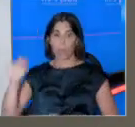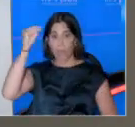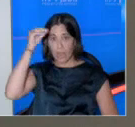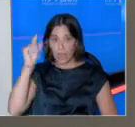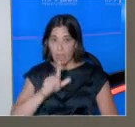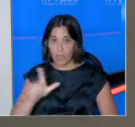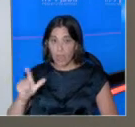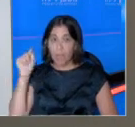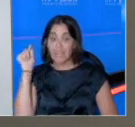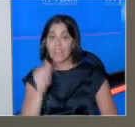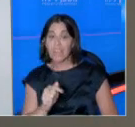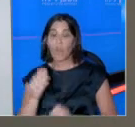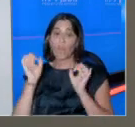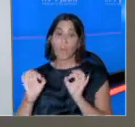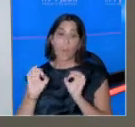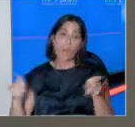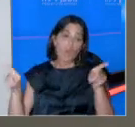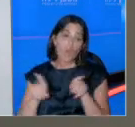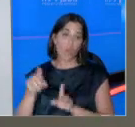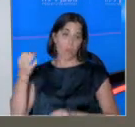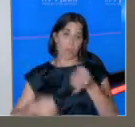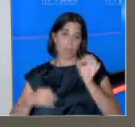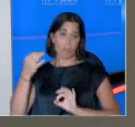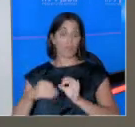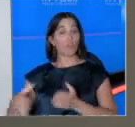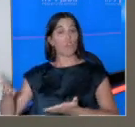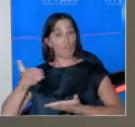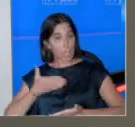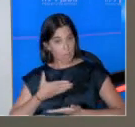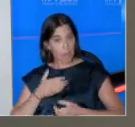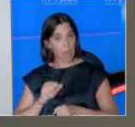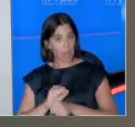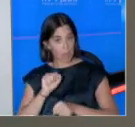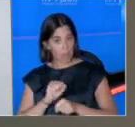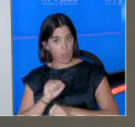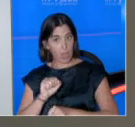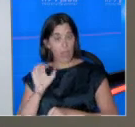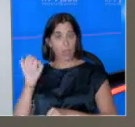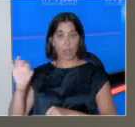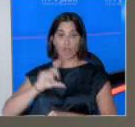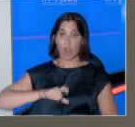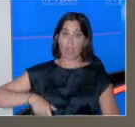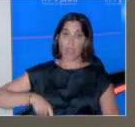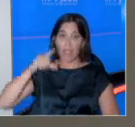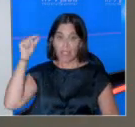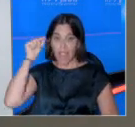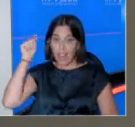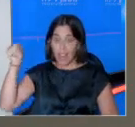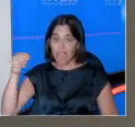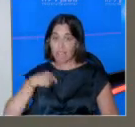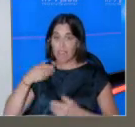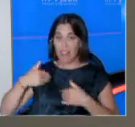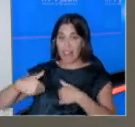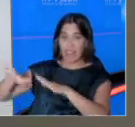להזכירכם, זהו ממש אותו בית משפט שקיבל את הטענה הנועלת של עיריית תל אביב יפו